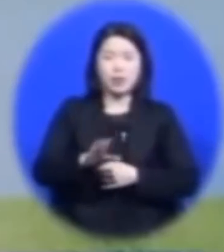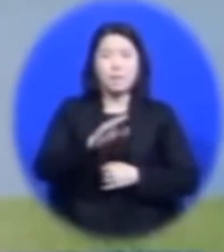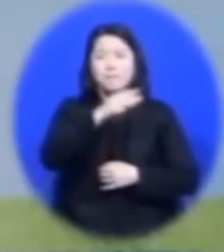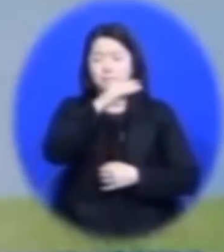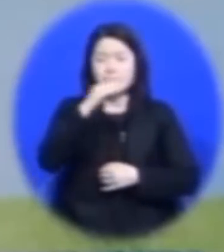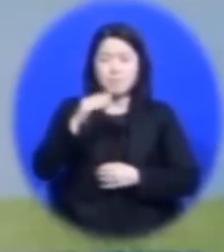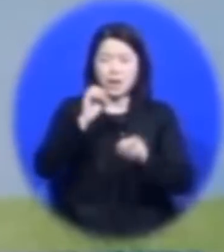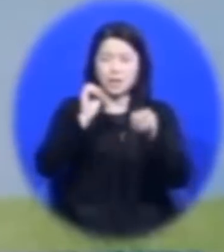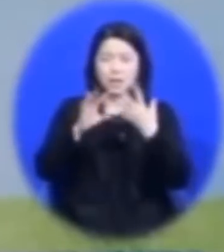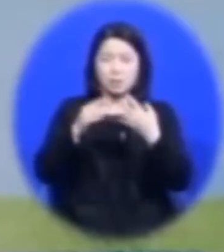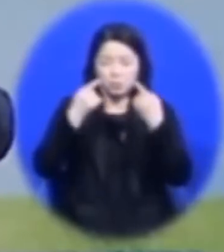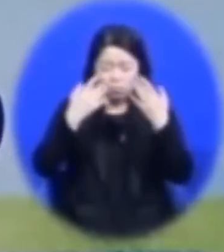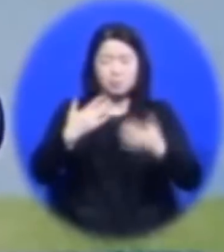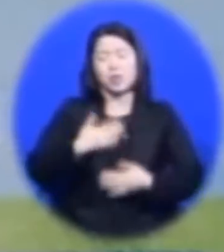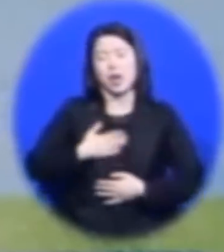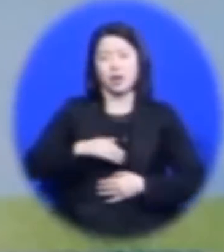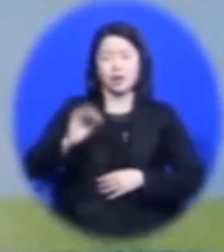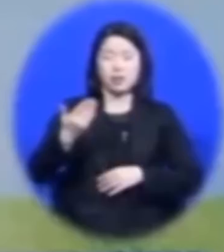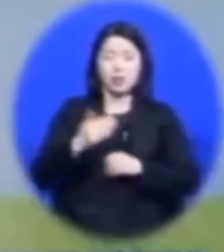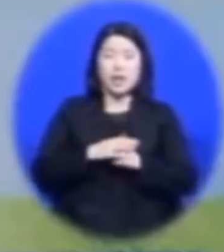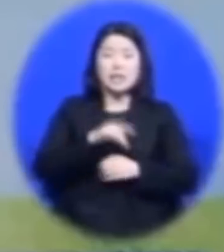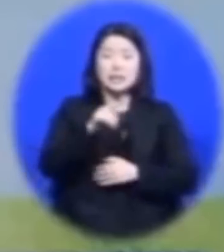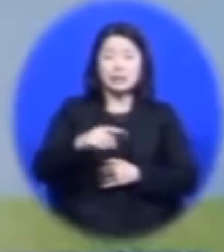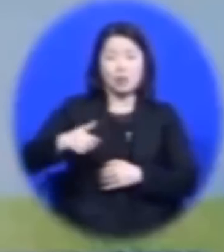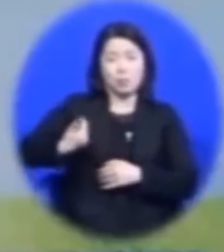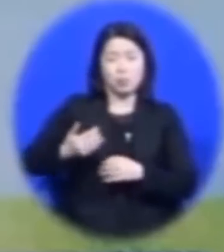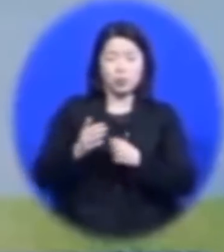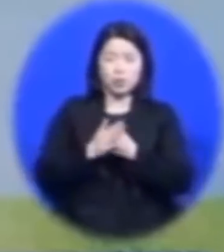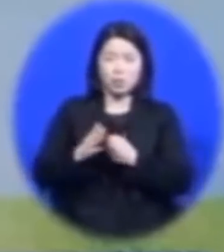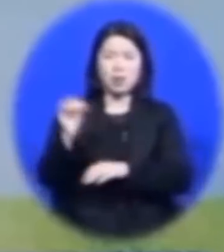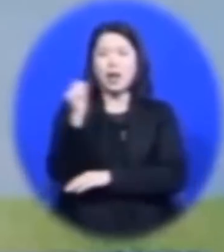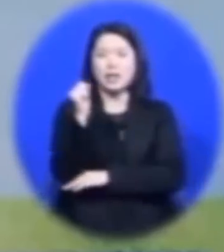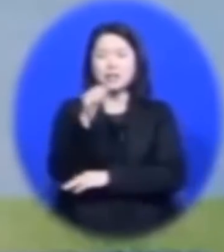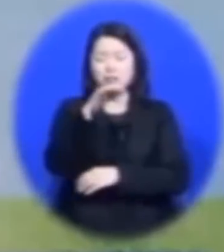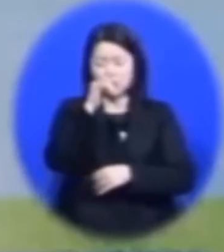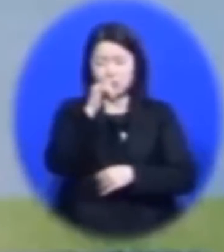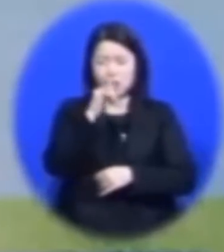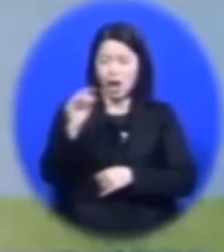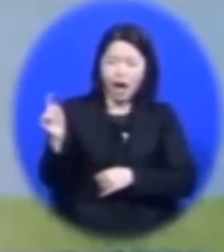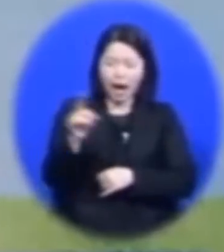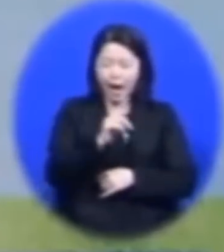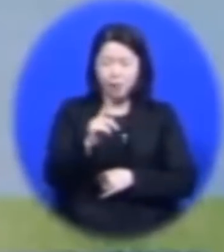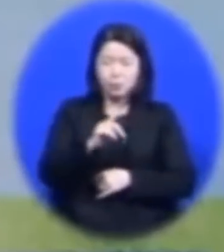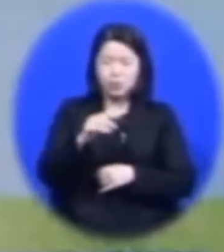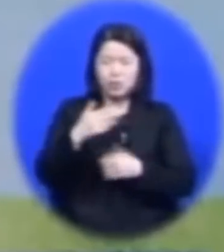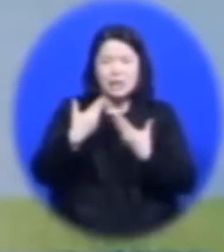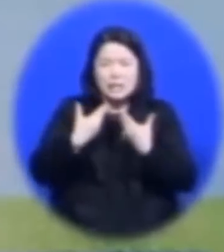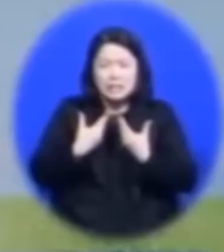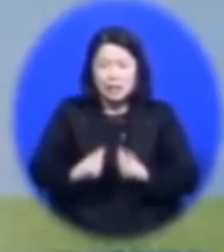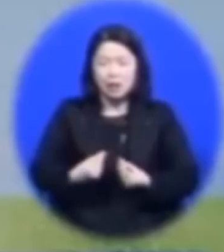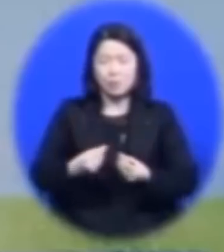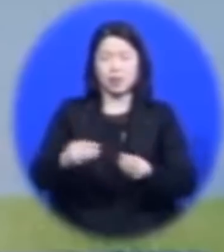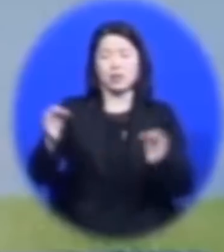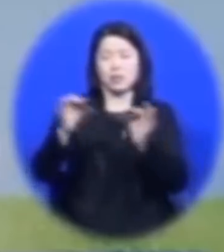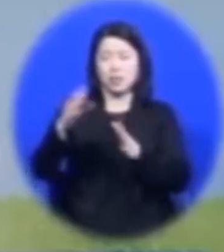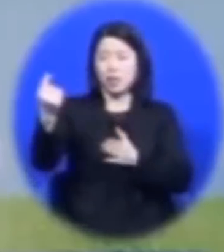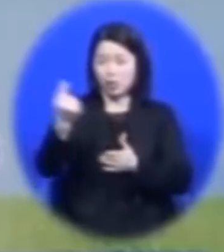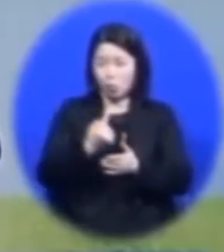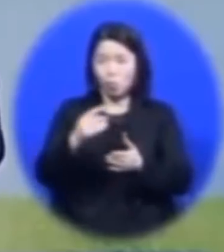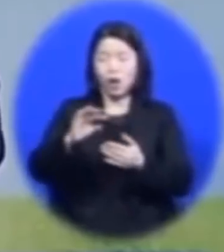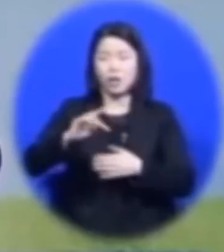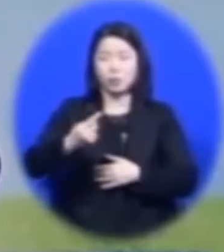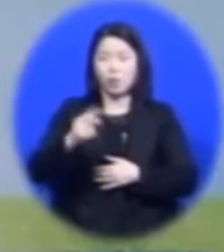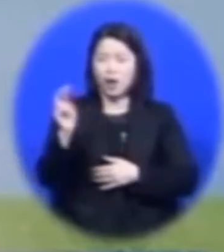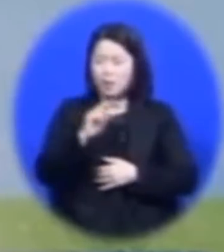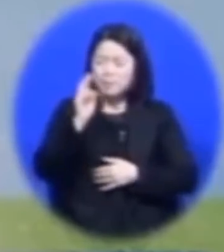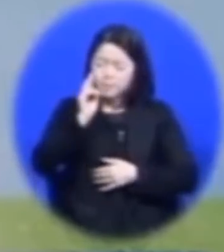알아야 그걸 모르니까 흔들리는 겁니다 아무리 절망적인 상황이 오더라도 아무리 끔찍한